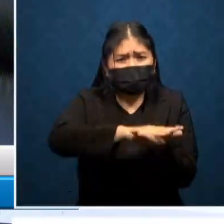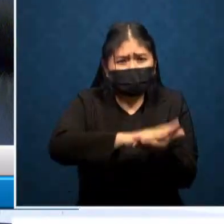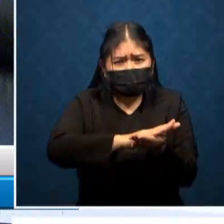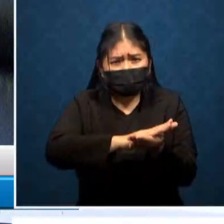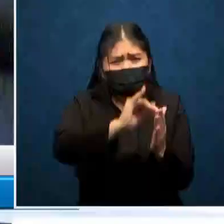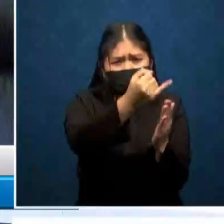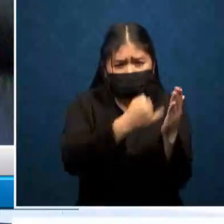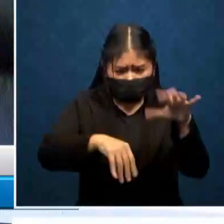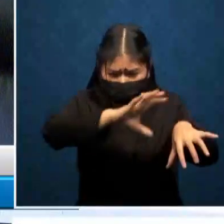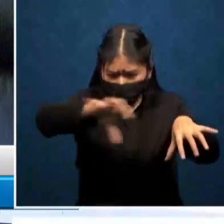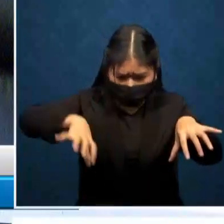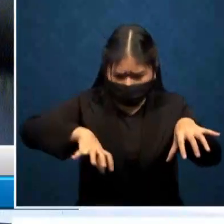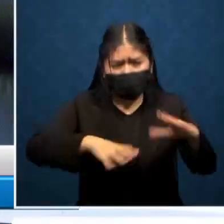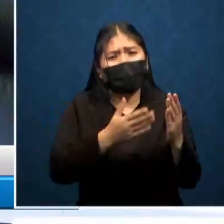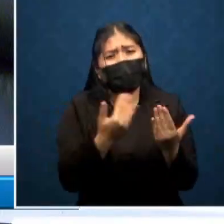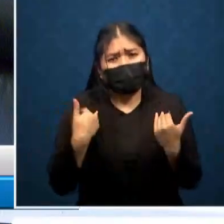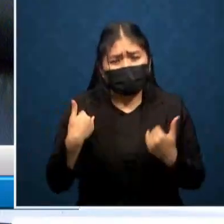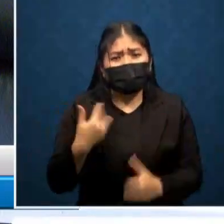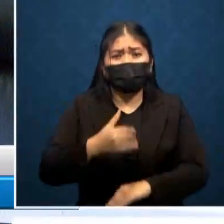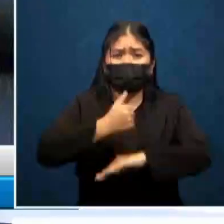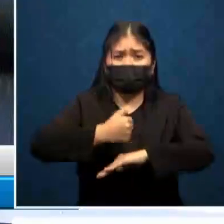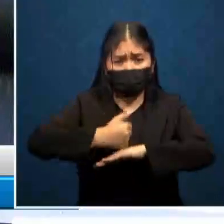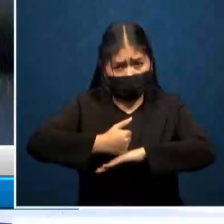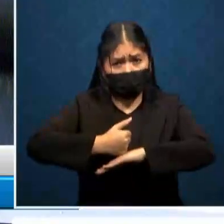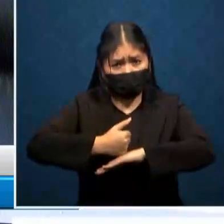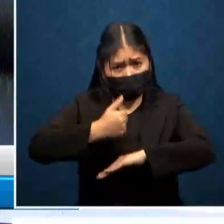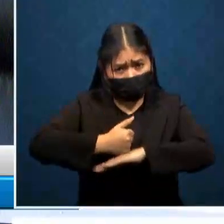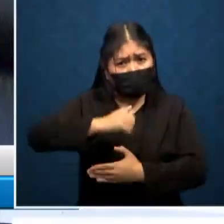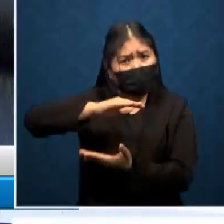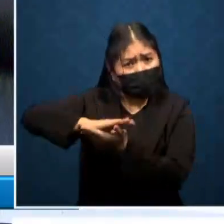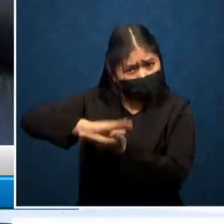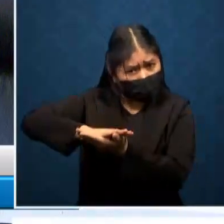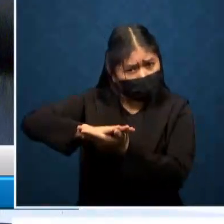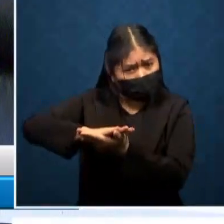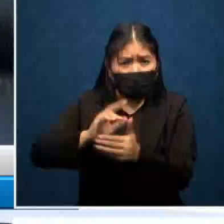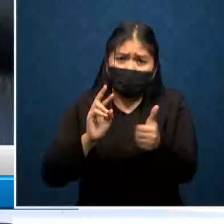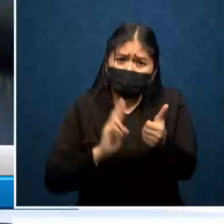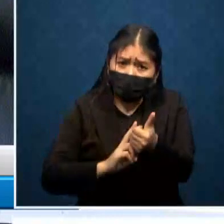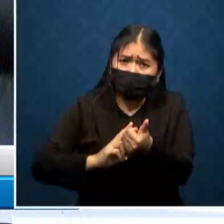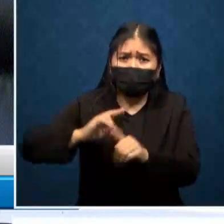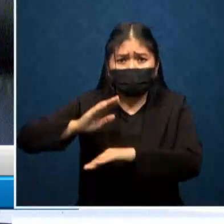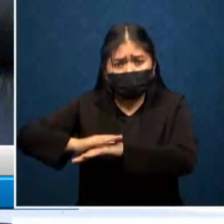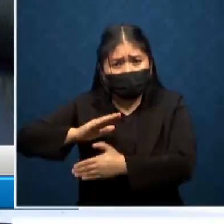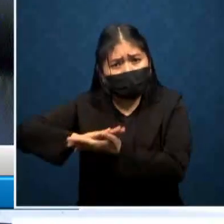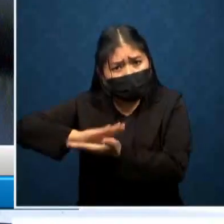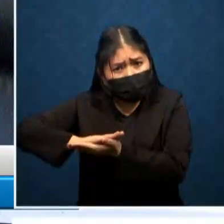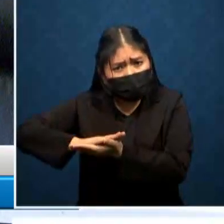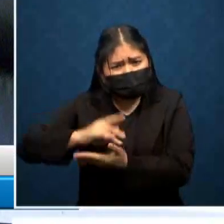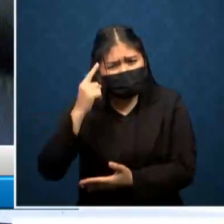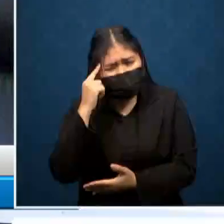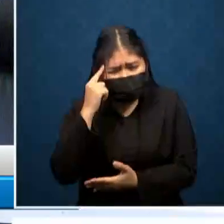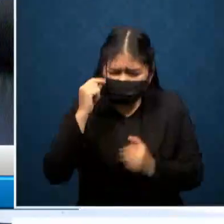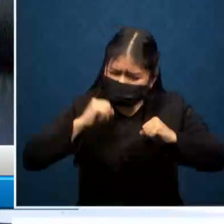ต่างจังหวัดนะผู้บริหารสถานศึกษาก็ดีนะรองผู้บริหารสถานศึกษาก็ดีไม่กล้าที่จะตัดสิน